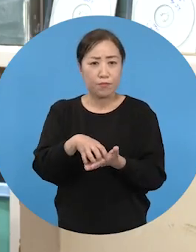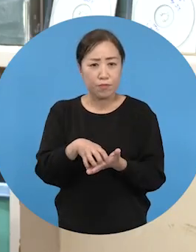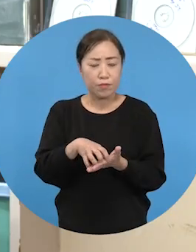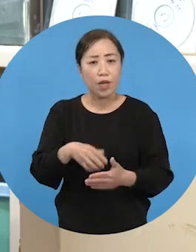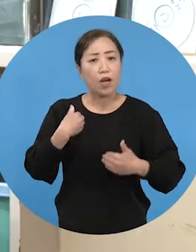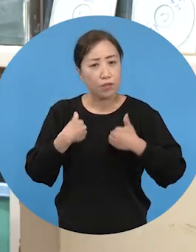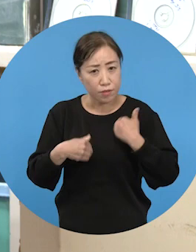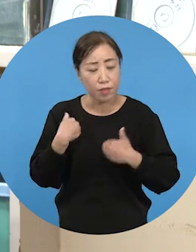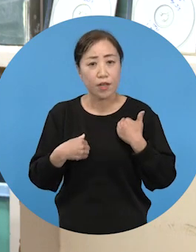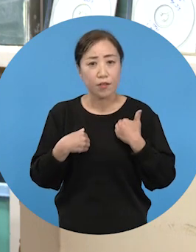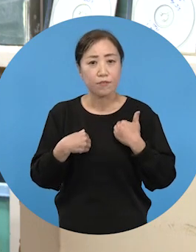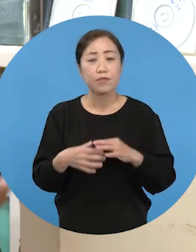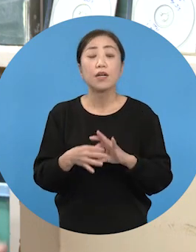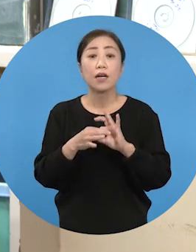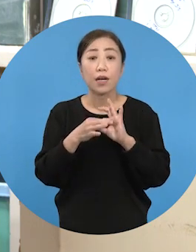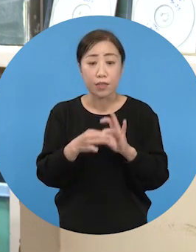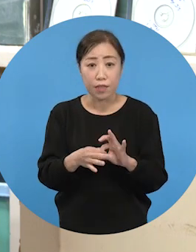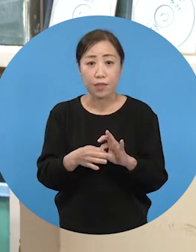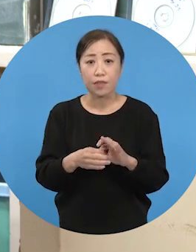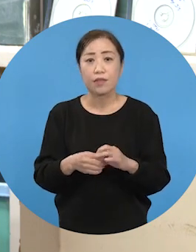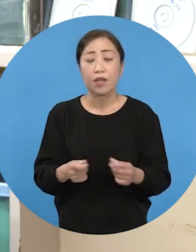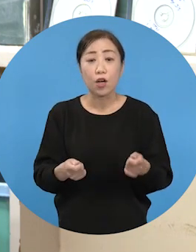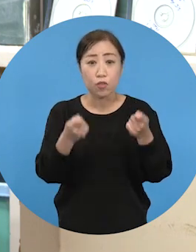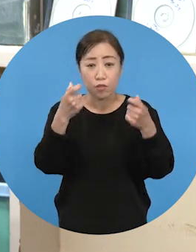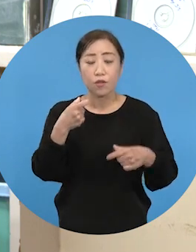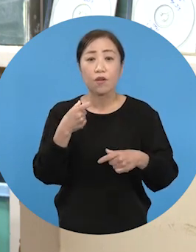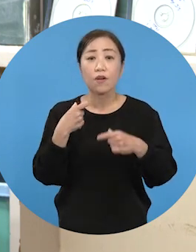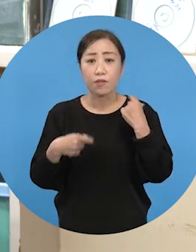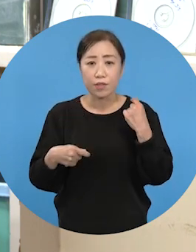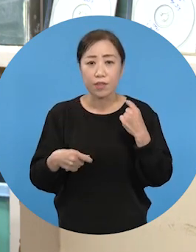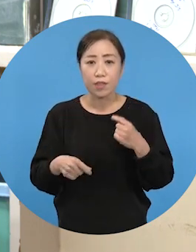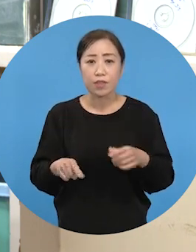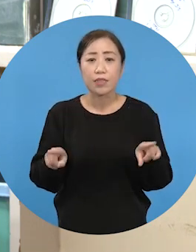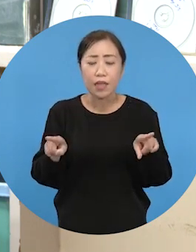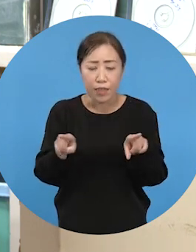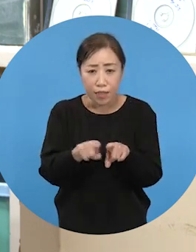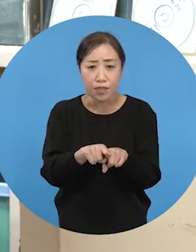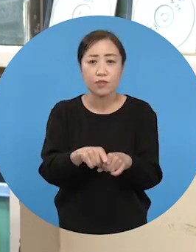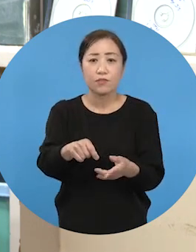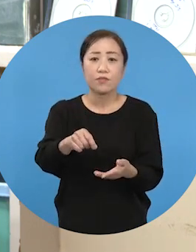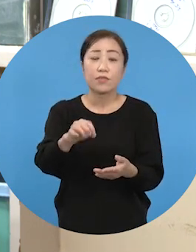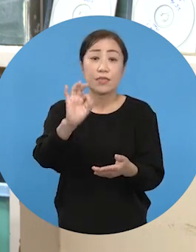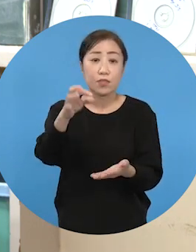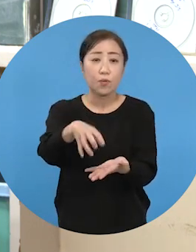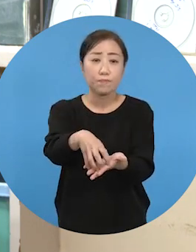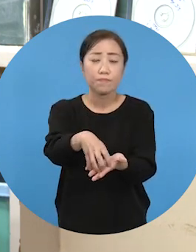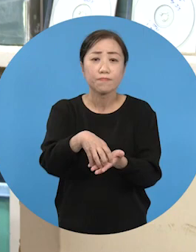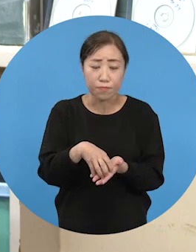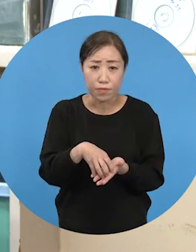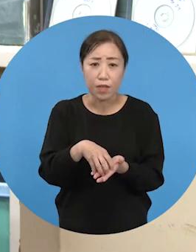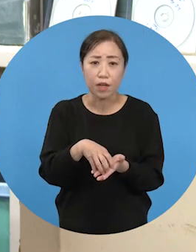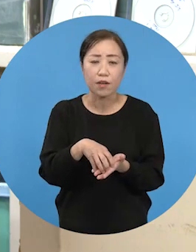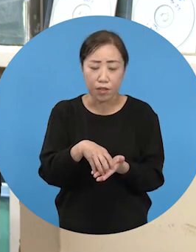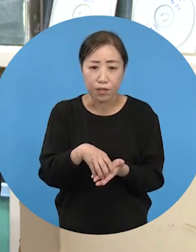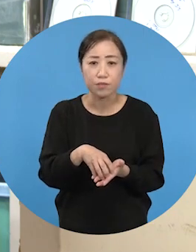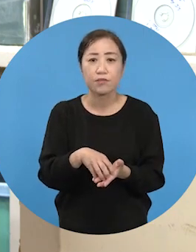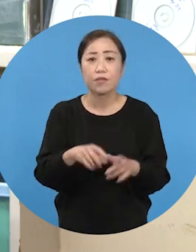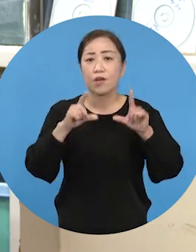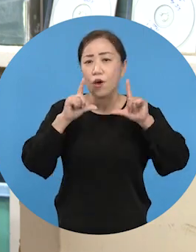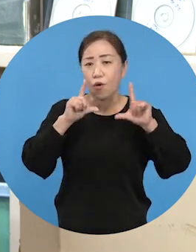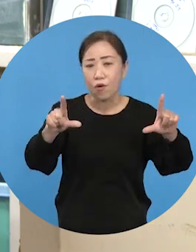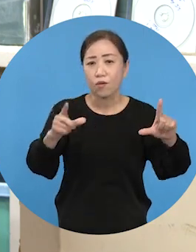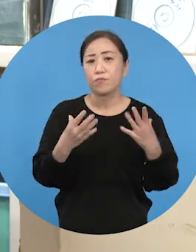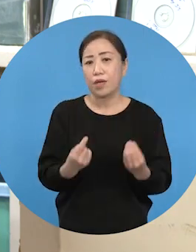。もう卒業した人たちにすぐ報告しました。みんなの分も一緒に取った賞だよってこと